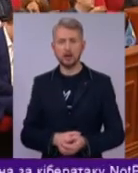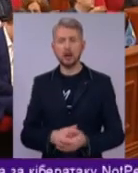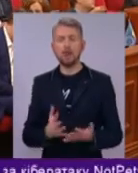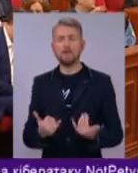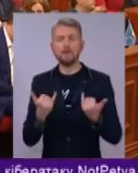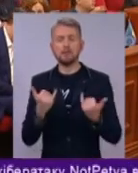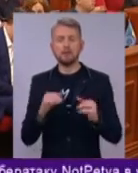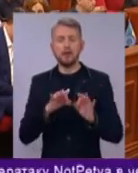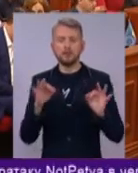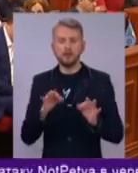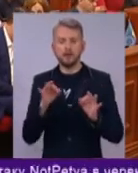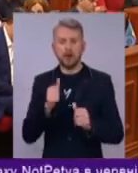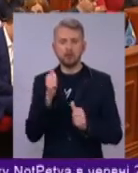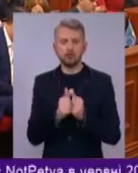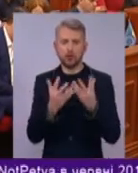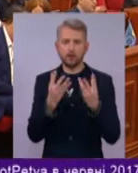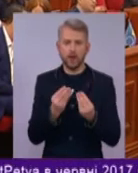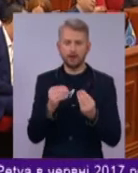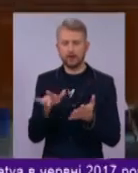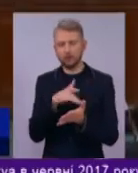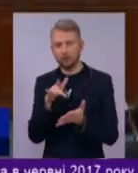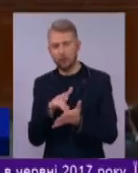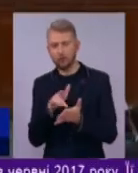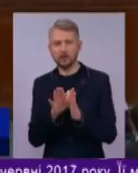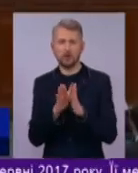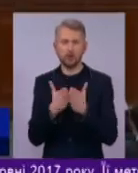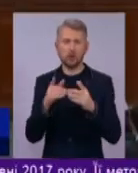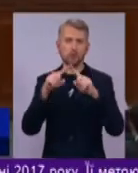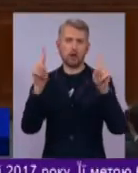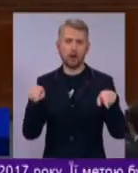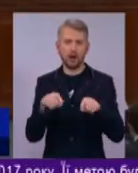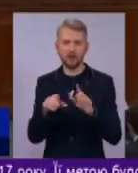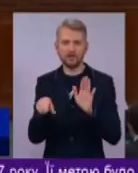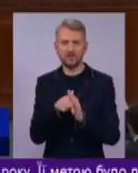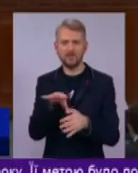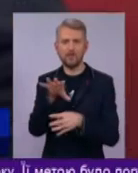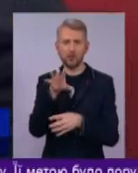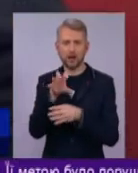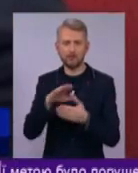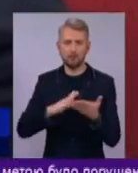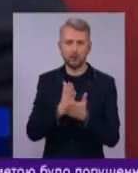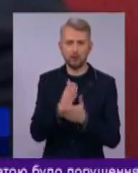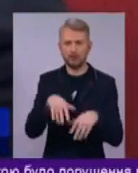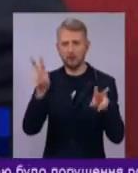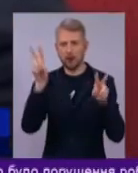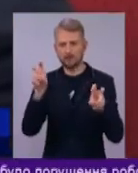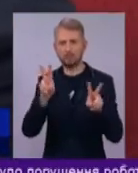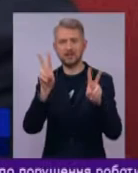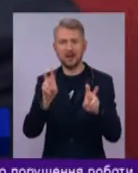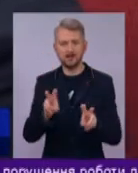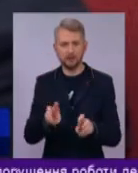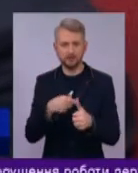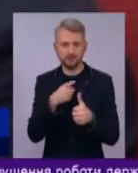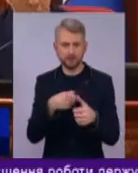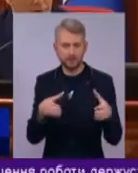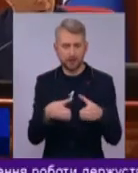Відтепер ніяких щоденників, зошитів, книжок, плакатів із фотографіями політиків, гаслами та назвами партій.